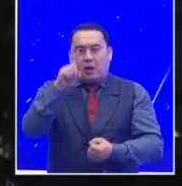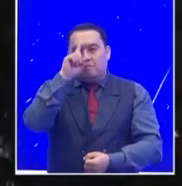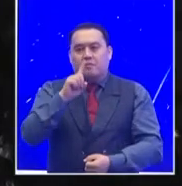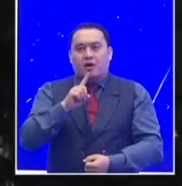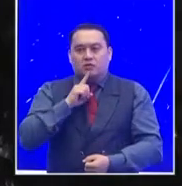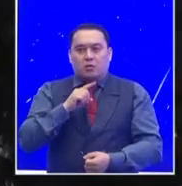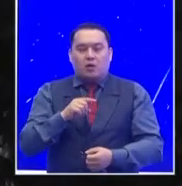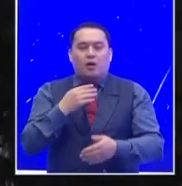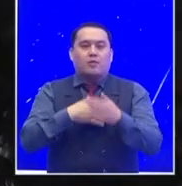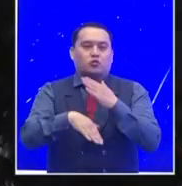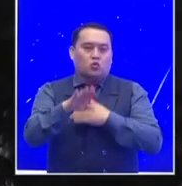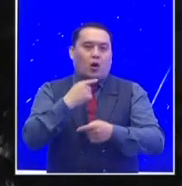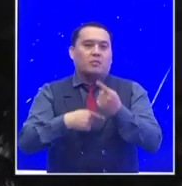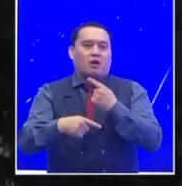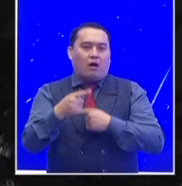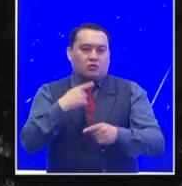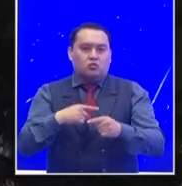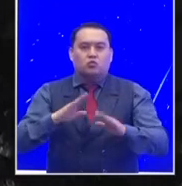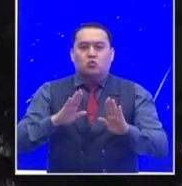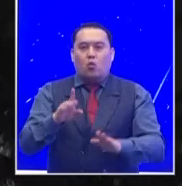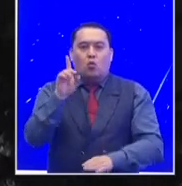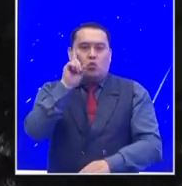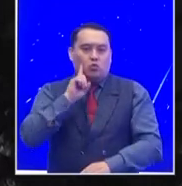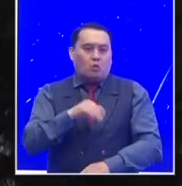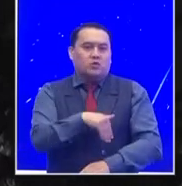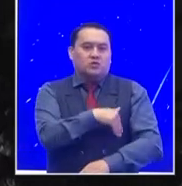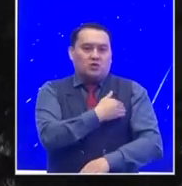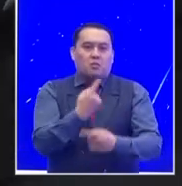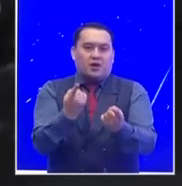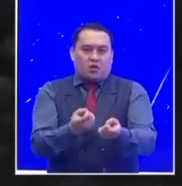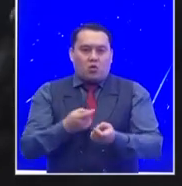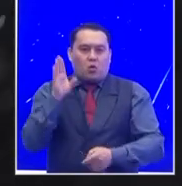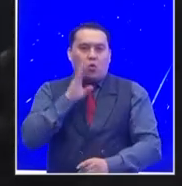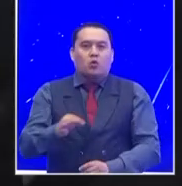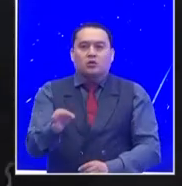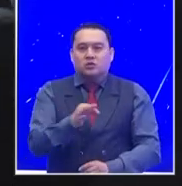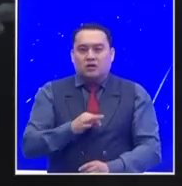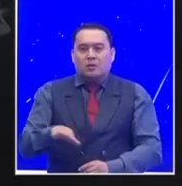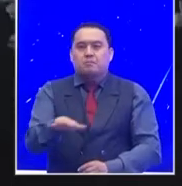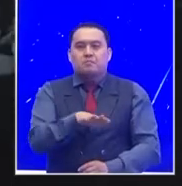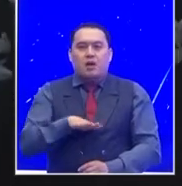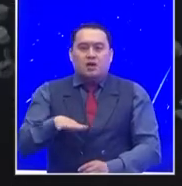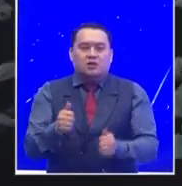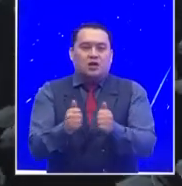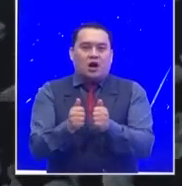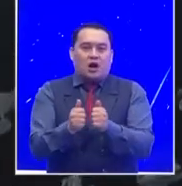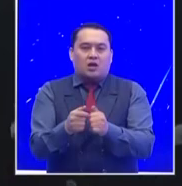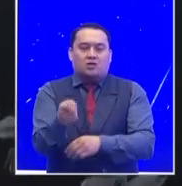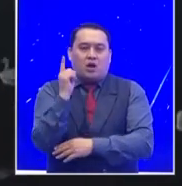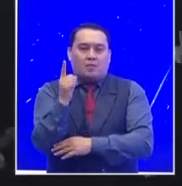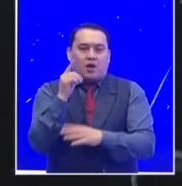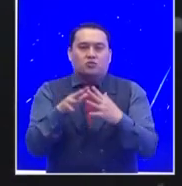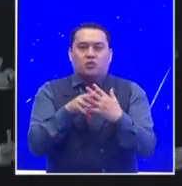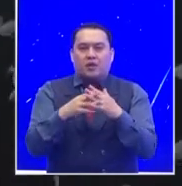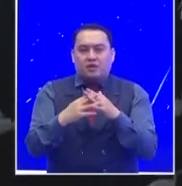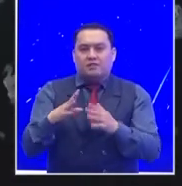затем снова отправятся домой. Не только комфортная температура влечет пеликанов к этому озеру. В расположенном поблизости рыбацком